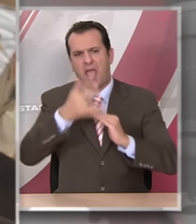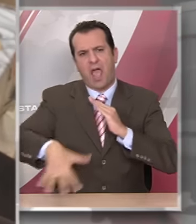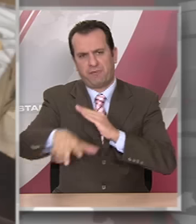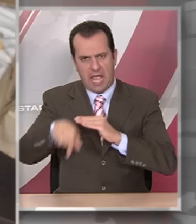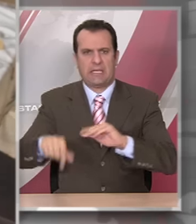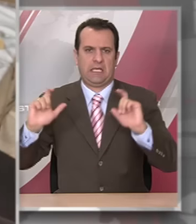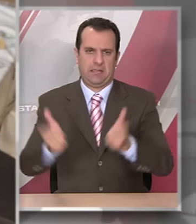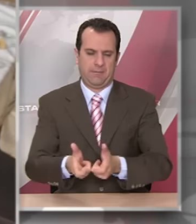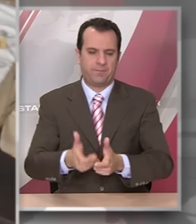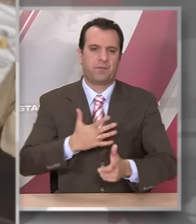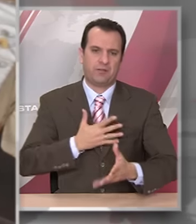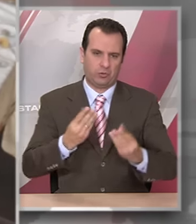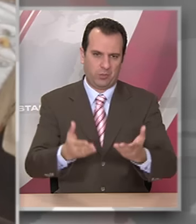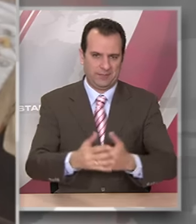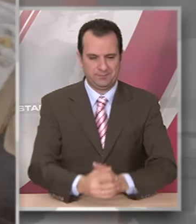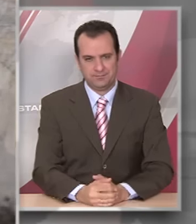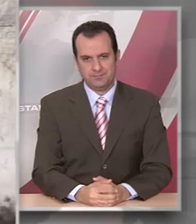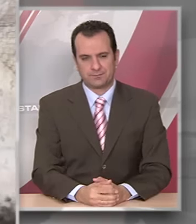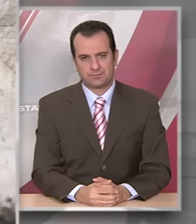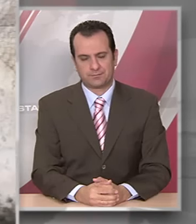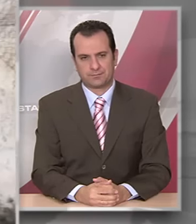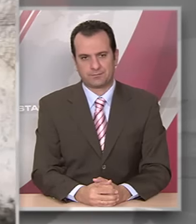Σε ευχαριστούμε για την ενημέρωση, Παναγιώτη Μπούσιο.